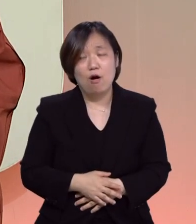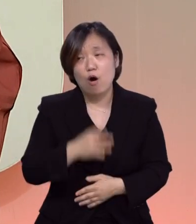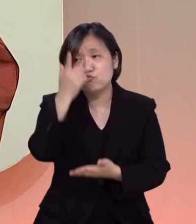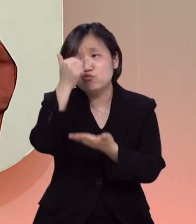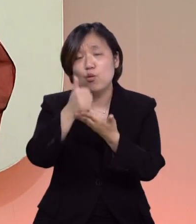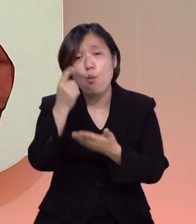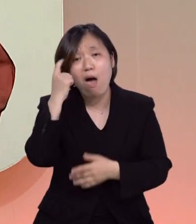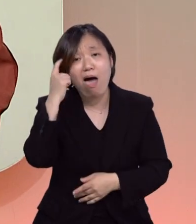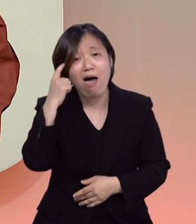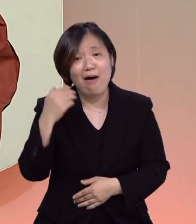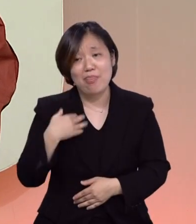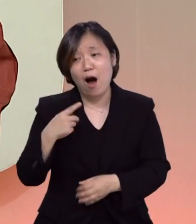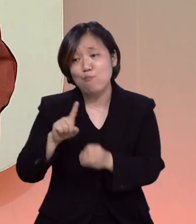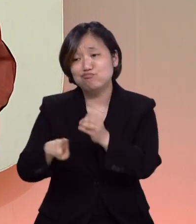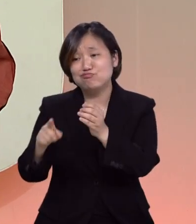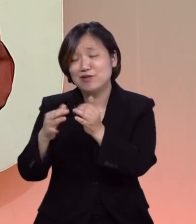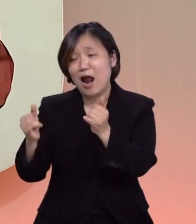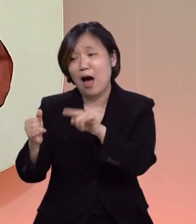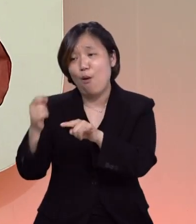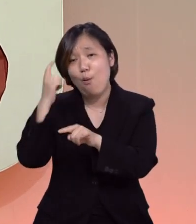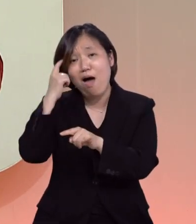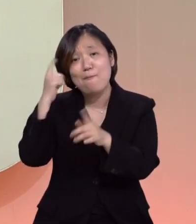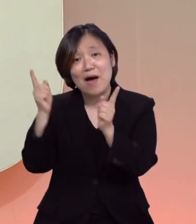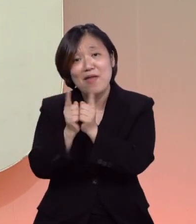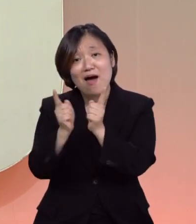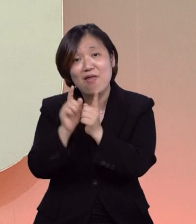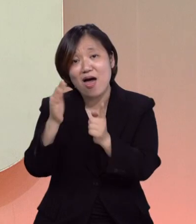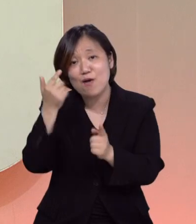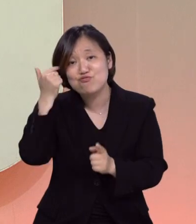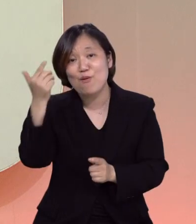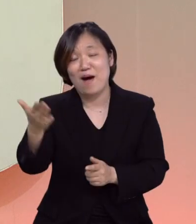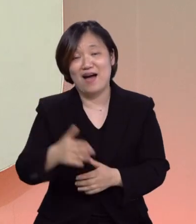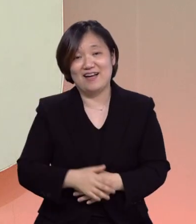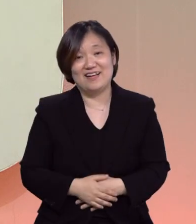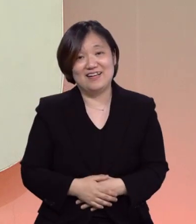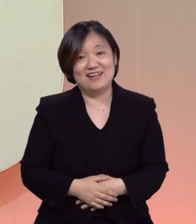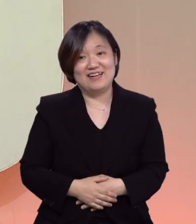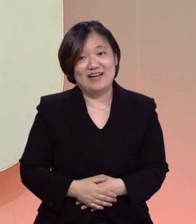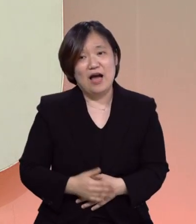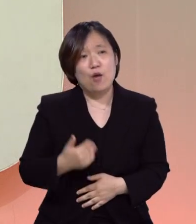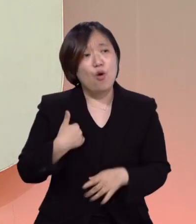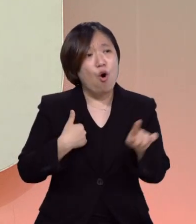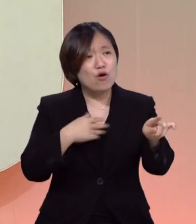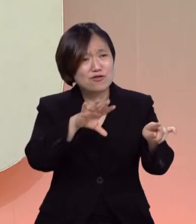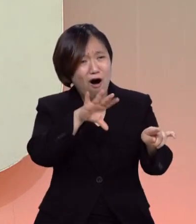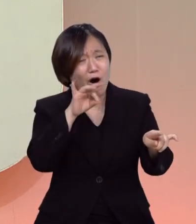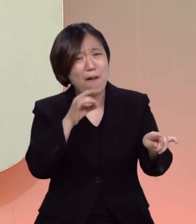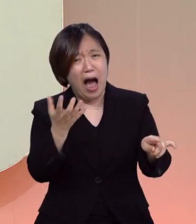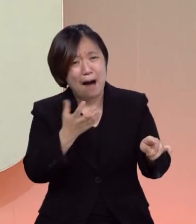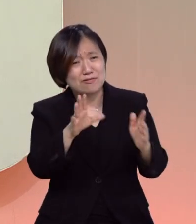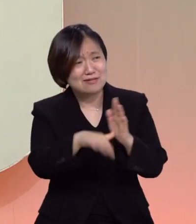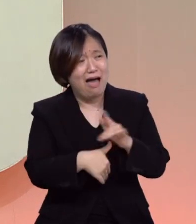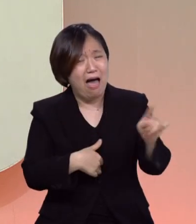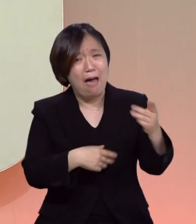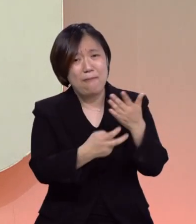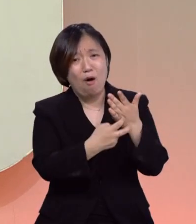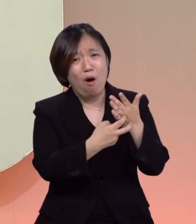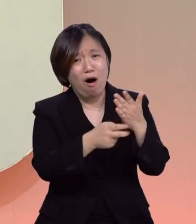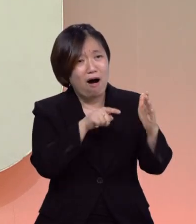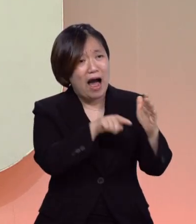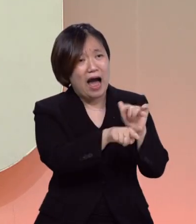스님 왜요 왜 스님 안 하시던 일을 왜 너 처음에 병원 갔을 때 같이 따라갔던